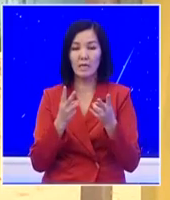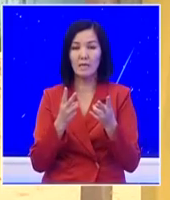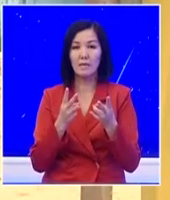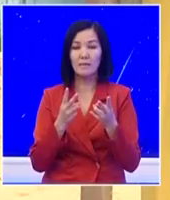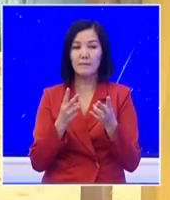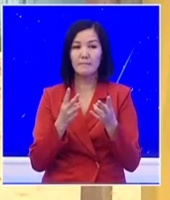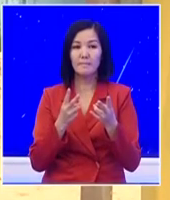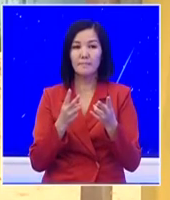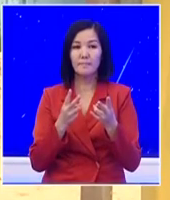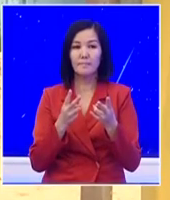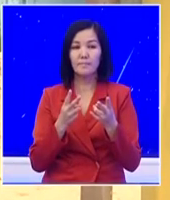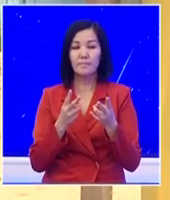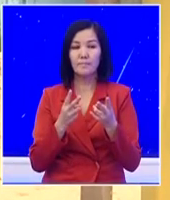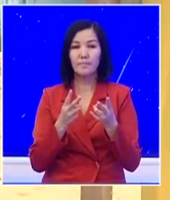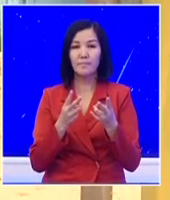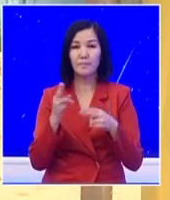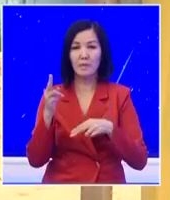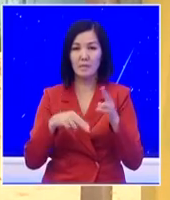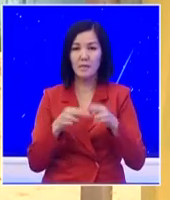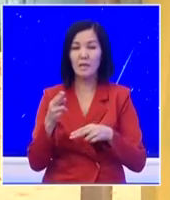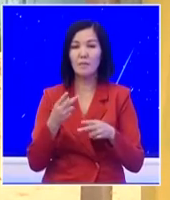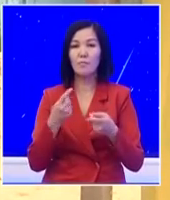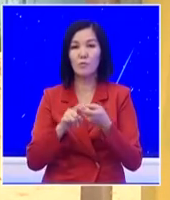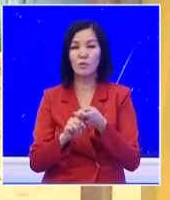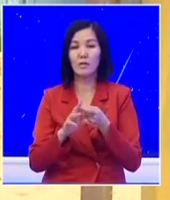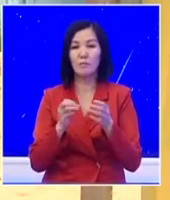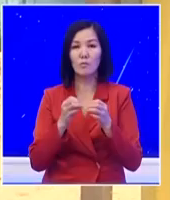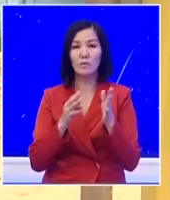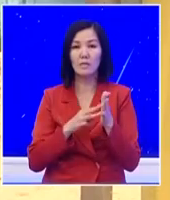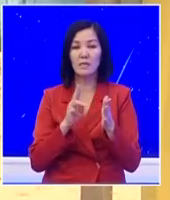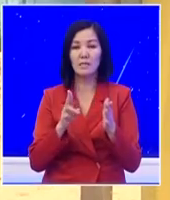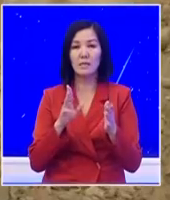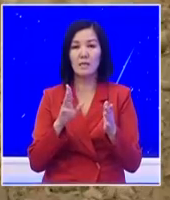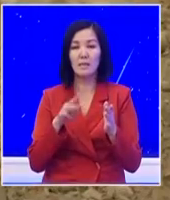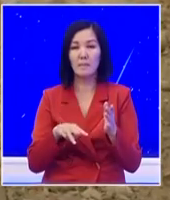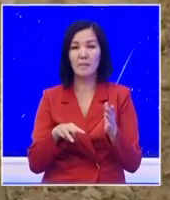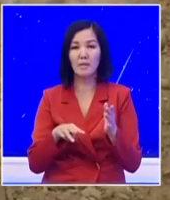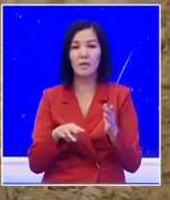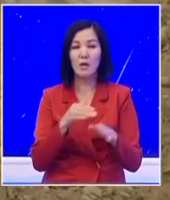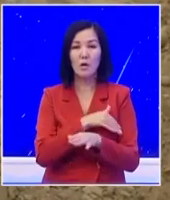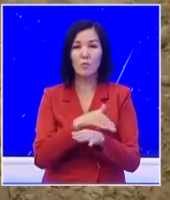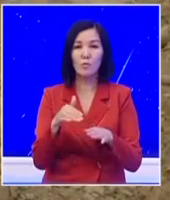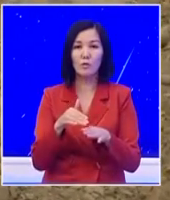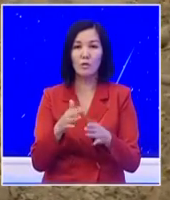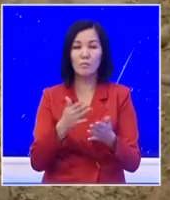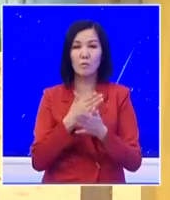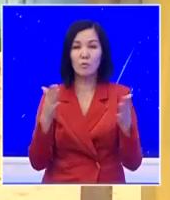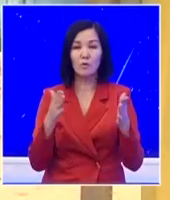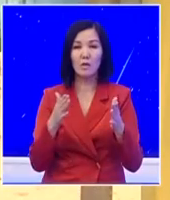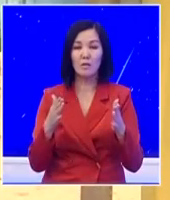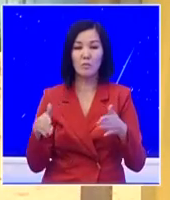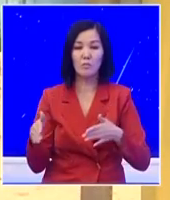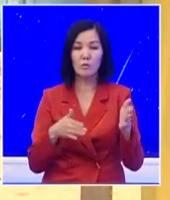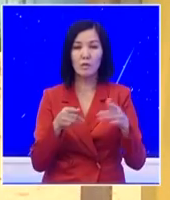жүйеде бар. 36 километрді саламыз. Оның ішінде 18 километрі тек көшелермен жүретін үлкен магистральдар.